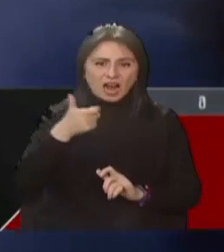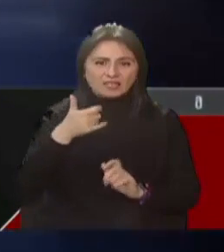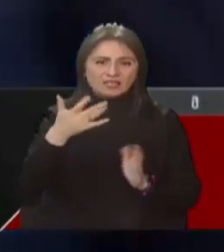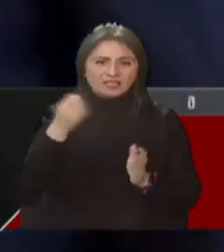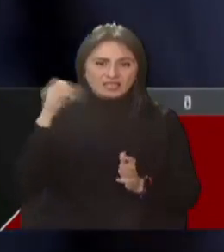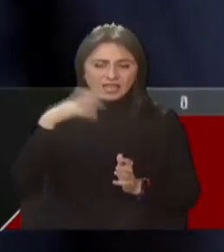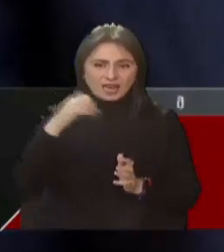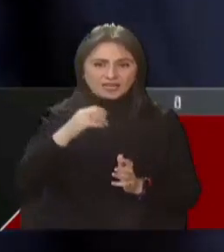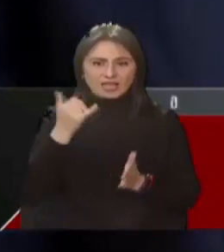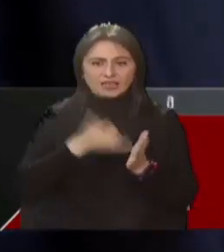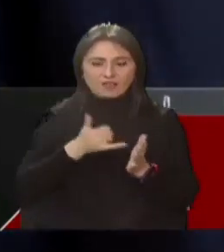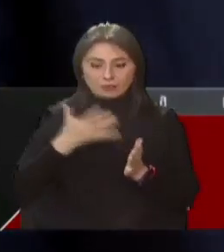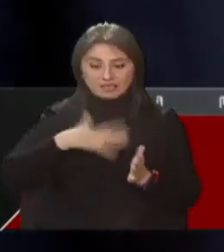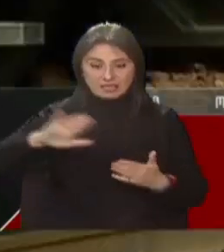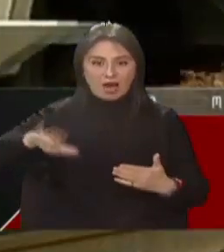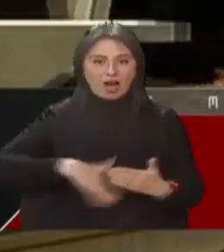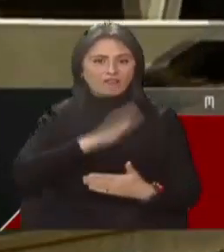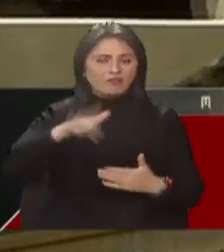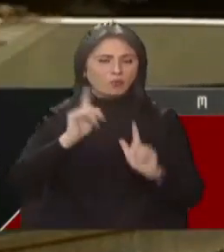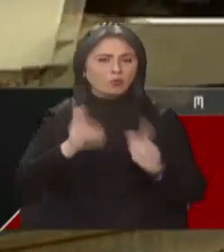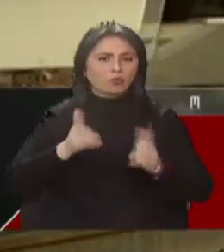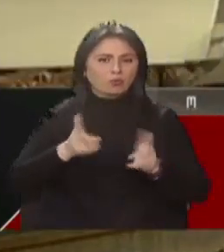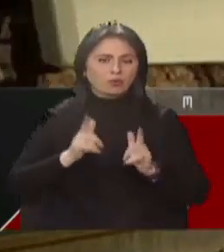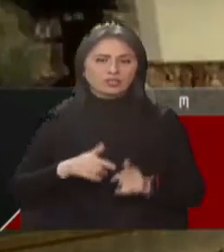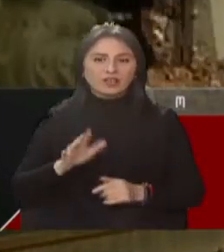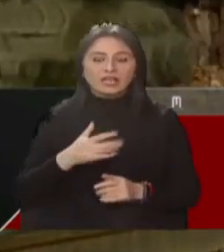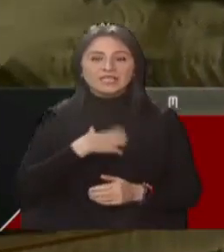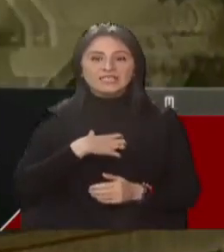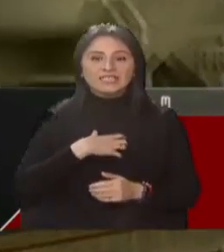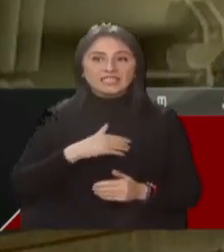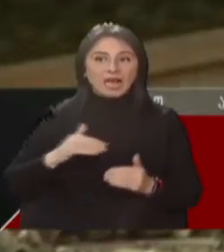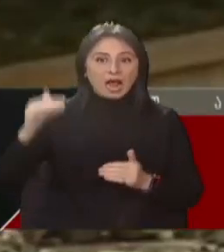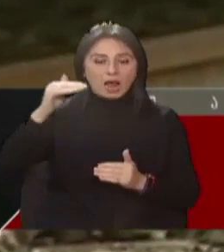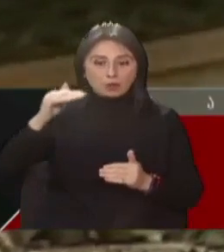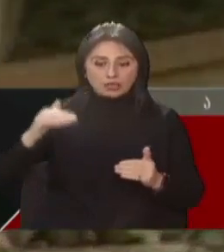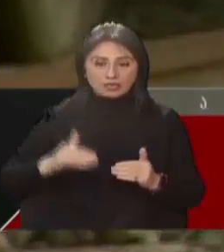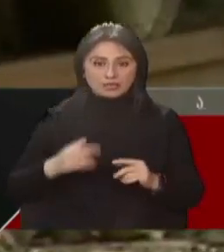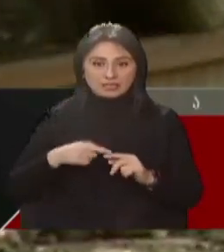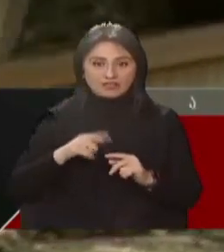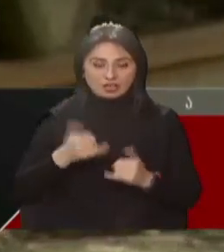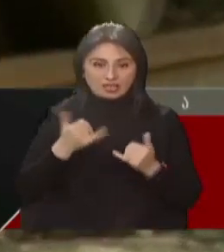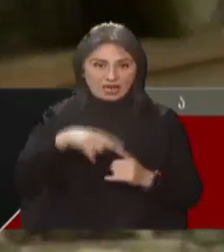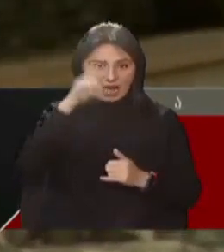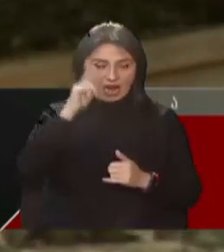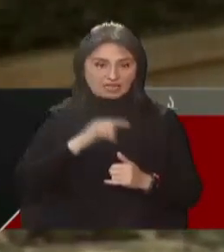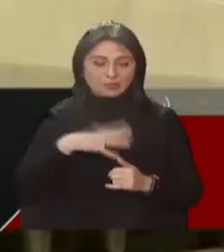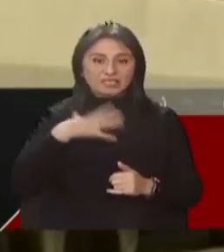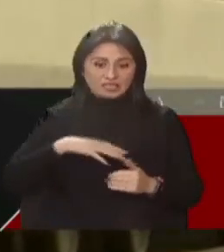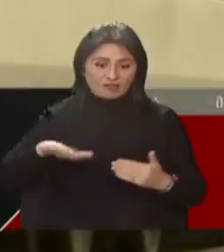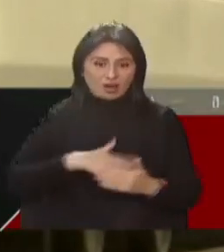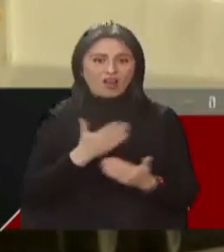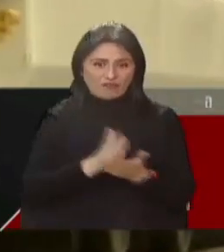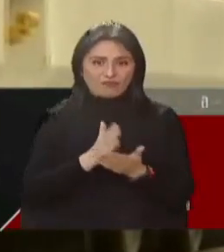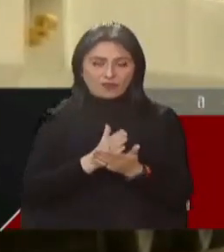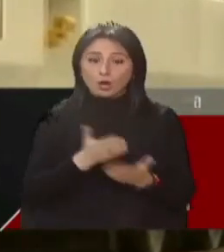naftobi. Ახლა ყველაფერმა საქართველოს ზე უნდა გაიაროს. Ძირითადი twirtebi აღმოსავლეთიდან დასავლეთში, ახლაც აზერბაიჯანისა და საქართველოს